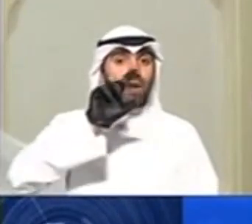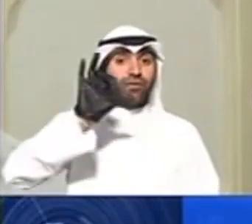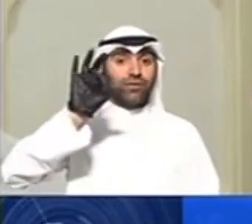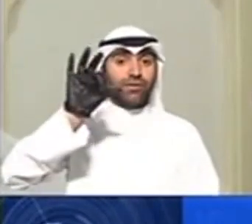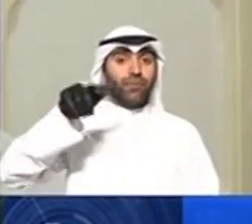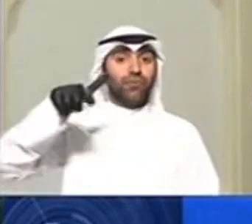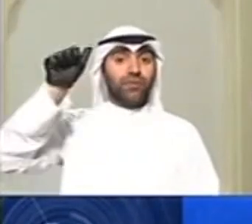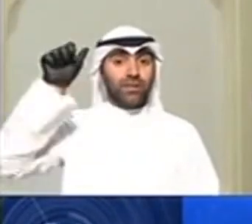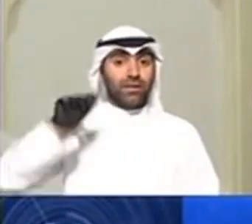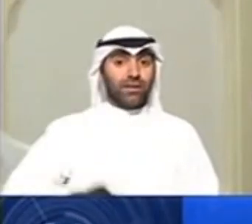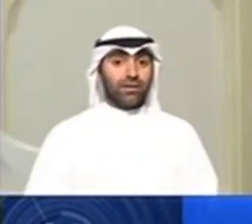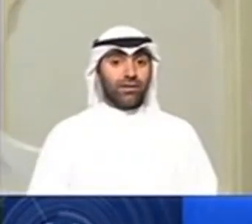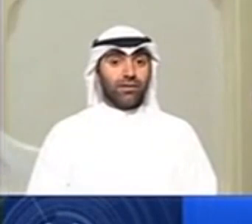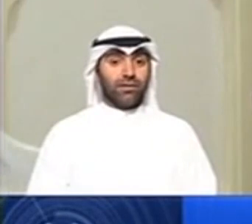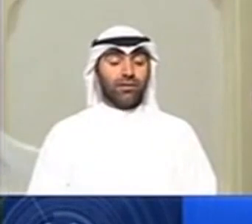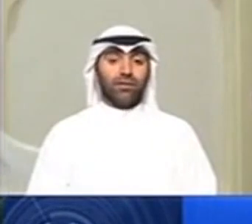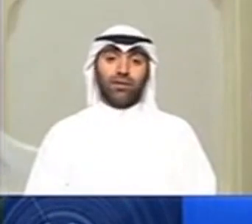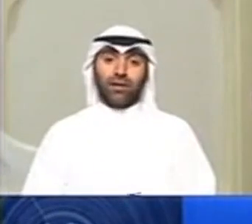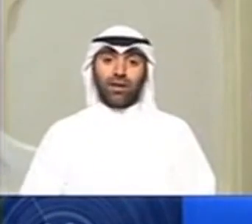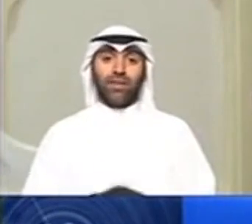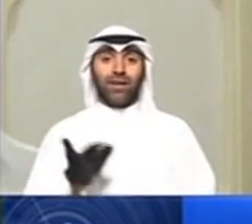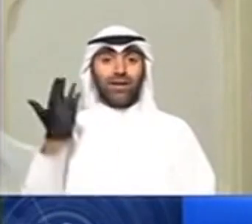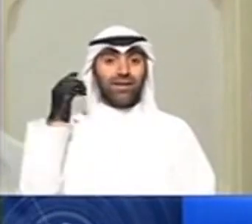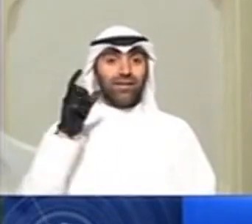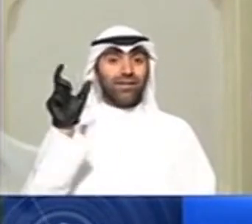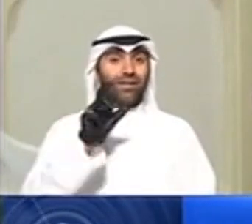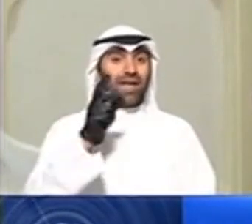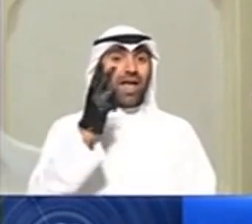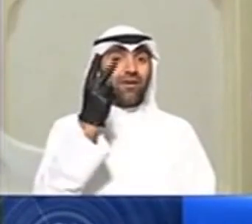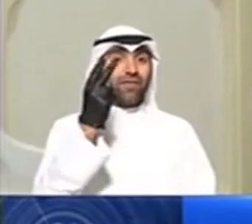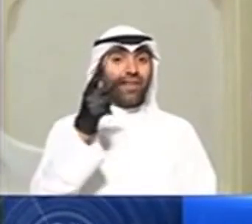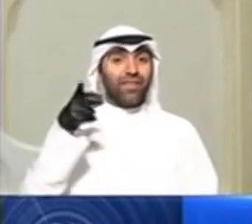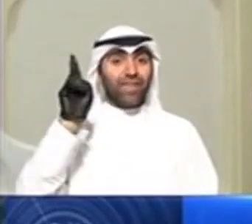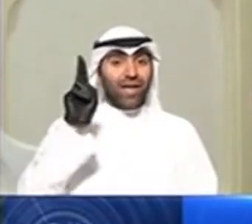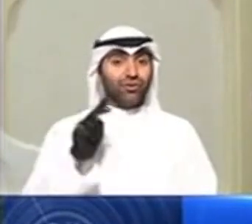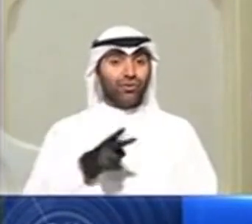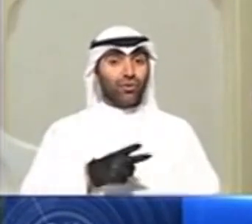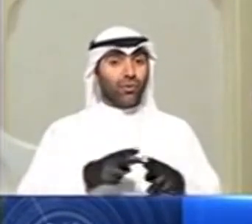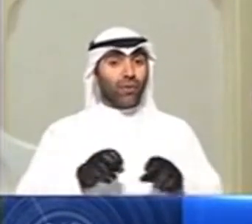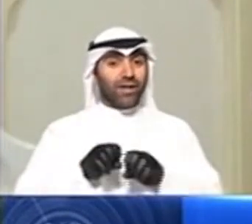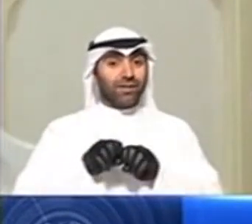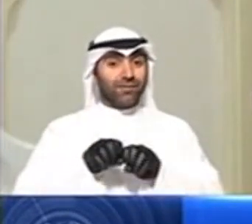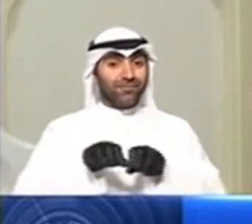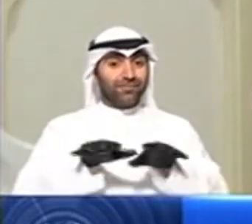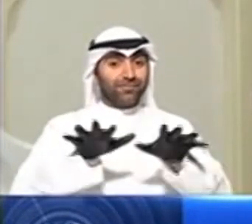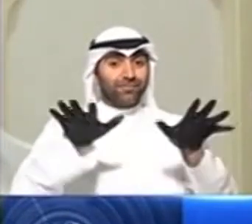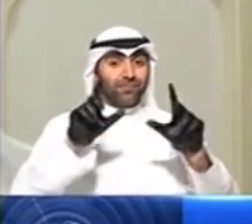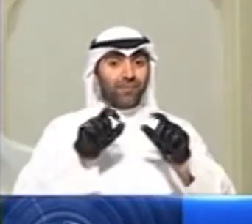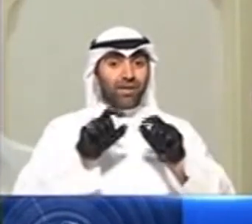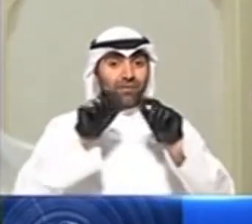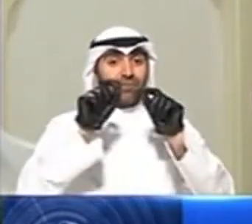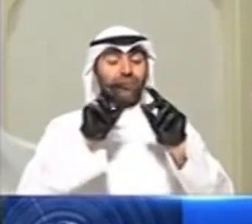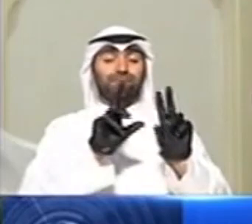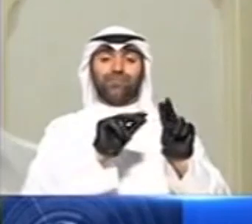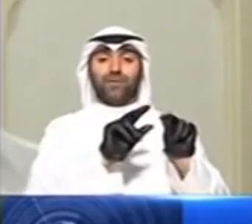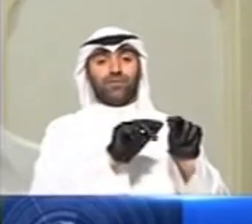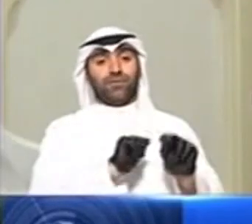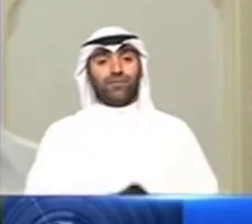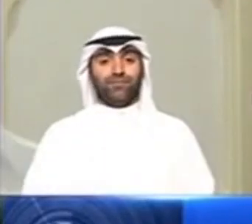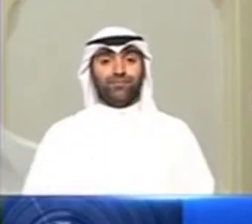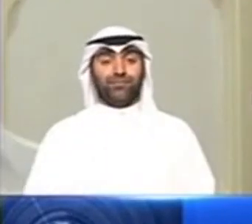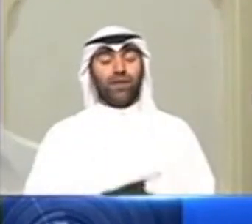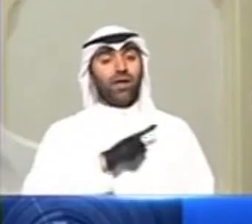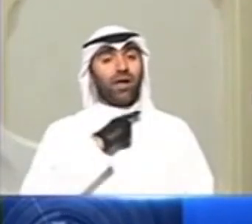في 2012 وفيروس سارس في 2003 اللي سبب يعني كثير من الوفيات في هذاك